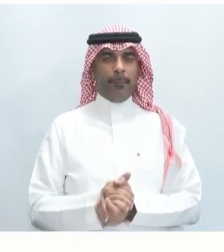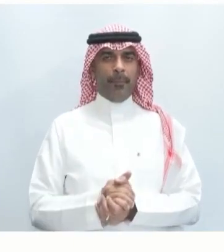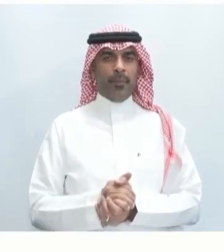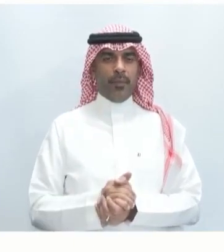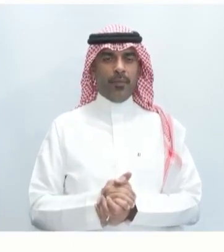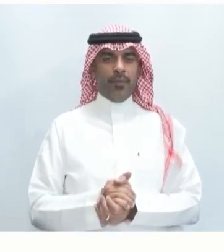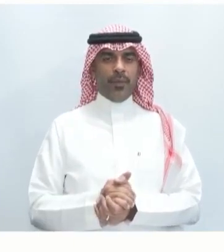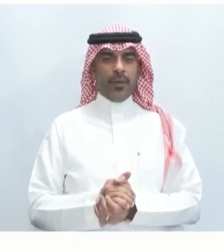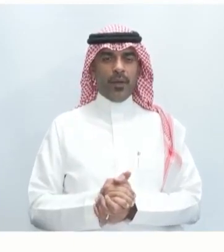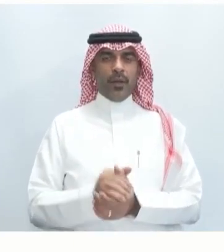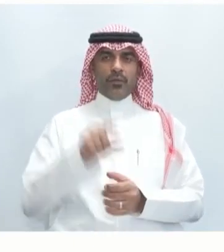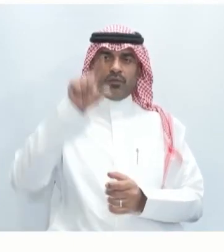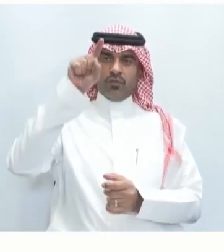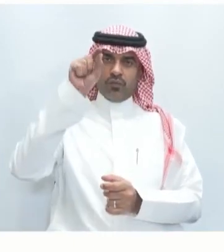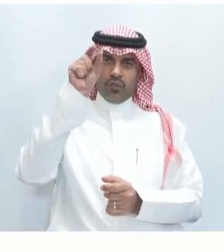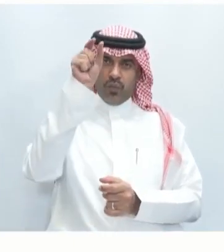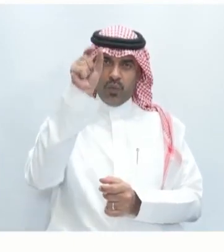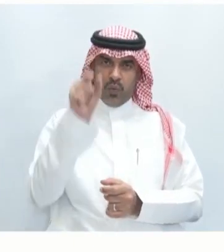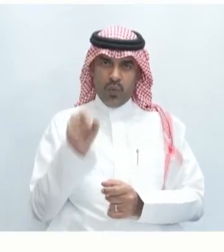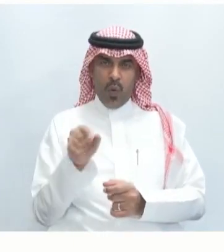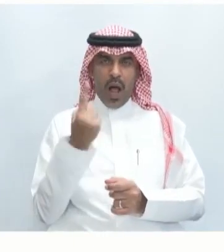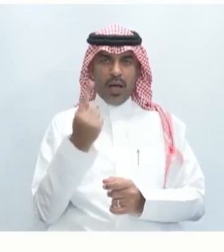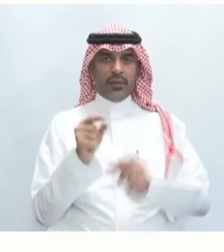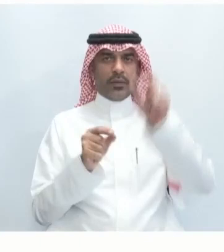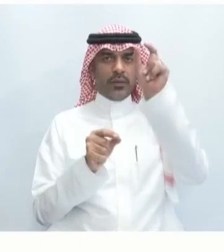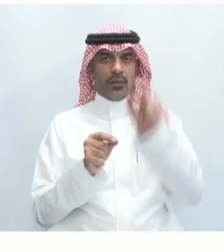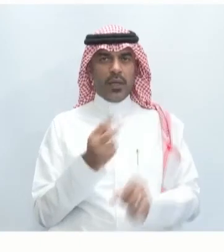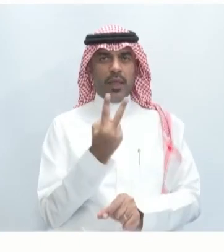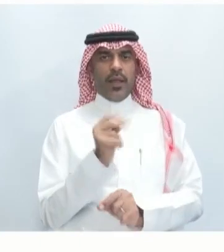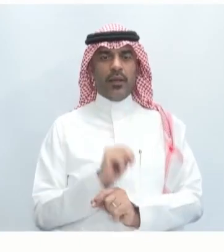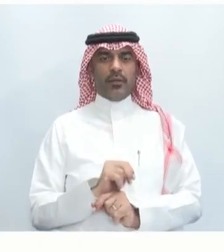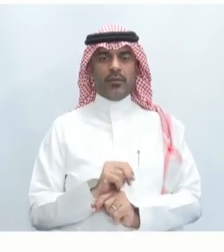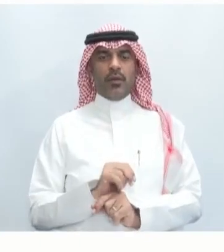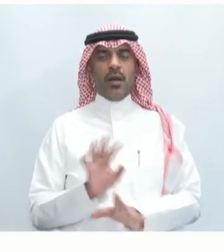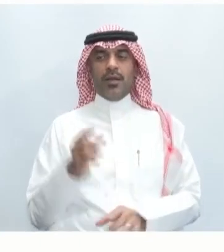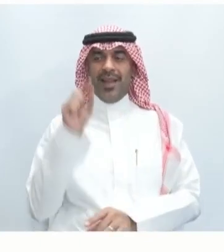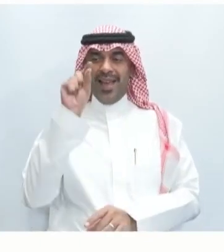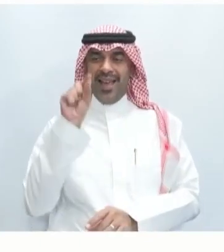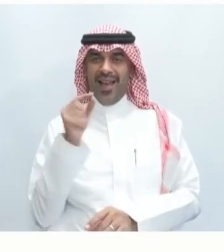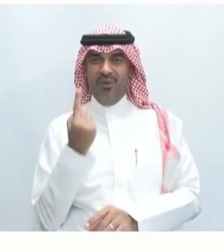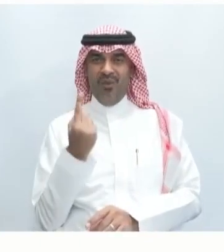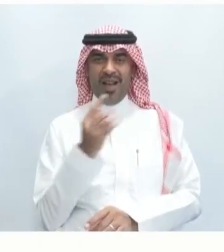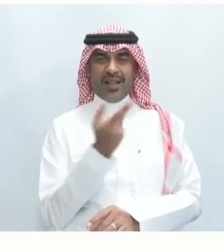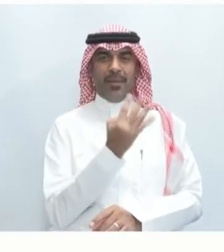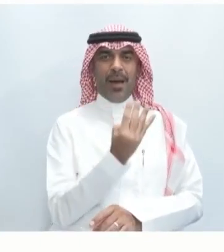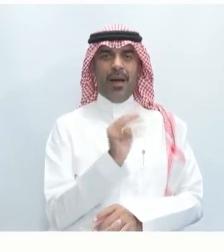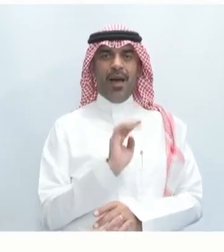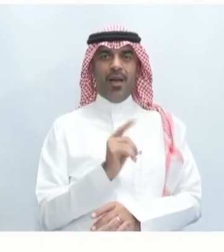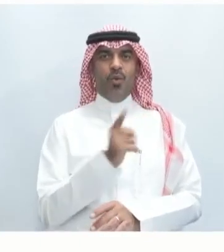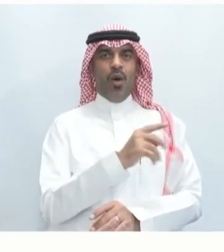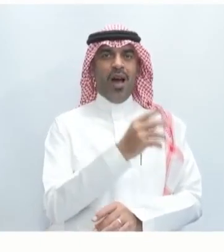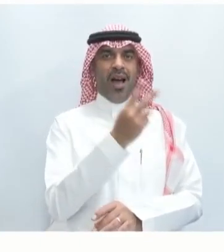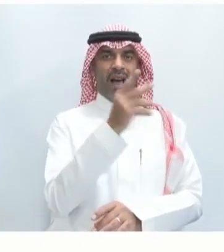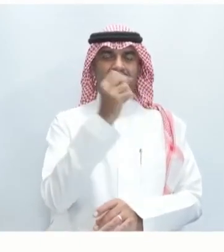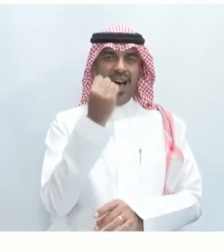واحد اثنان اذا نستطيع ان نقول لدينا اربعه احاد واثنان